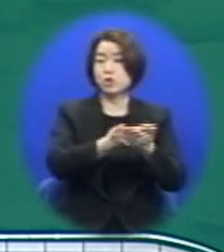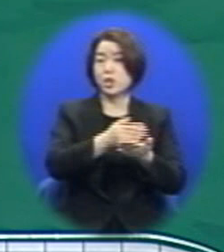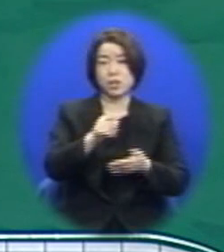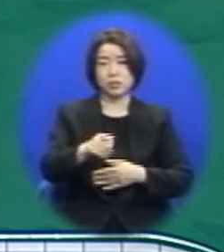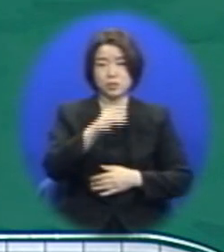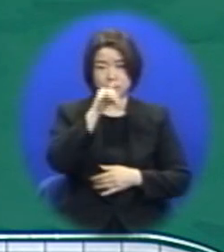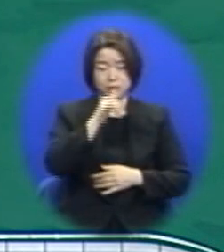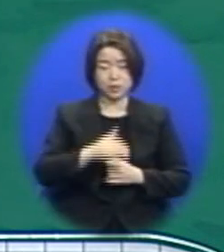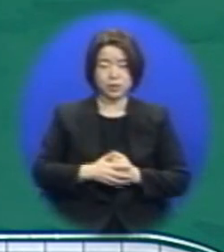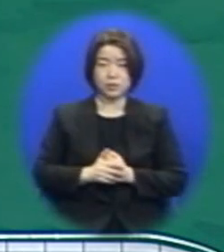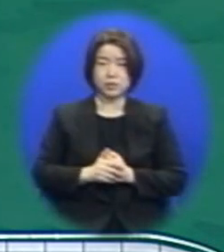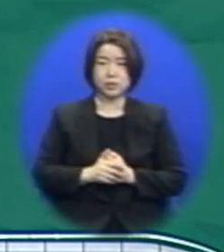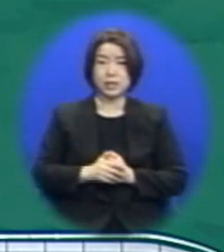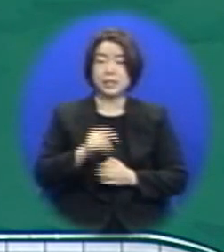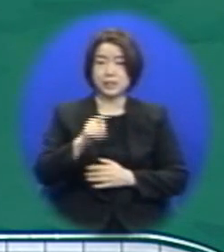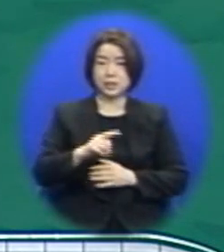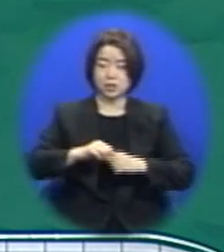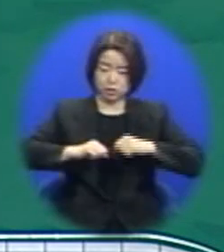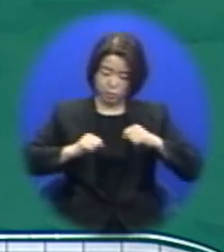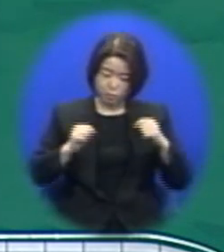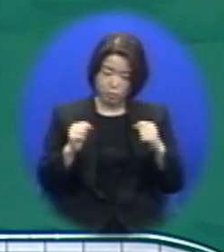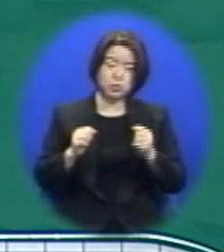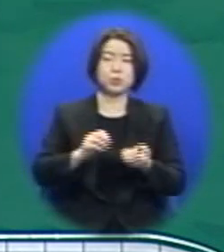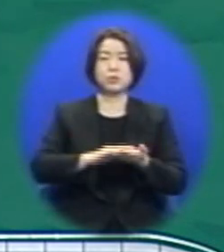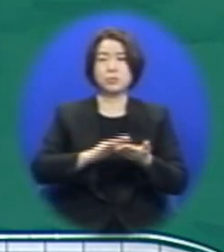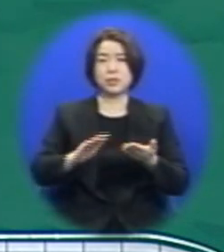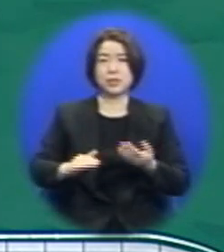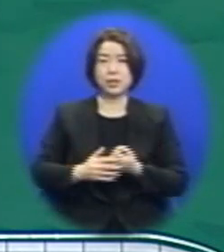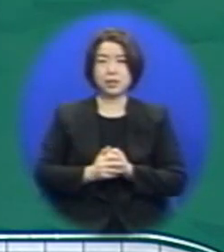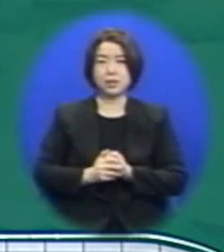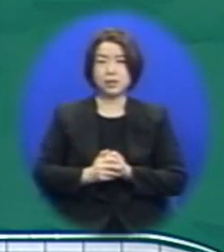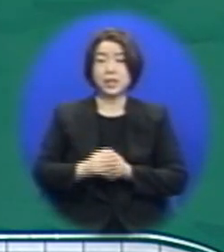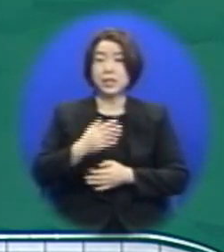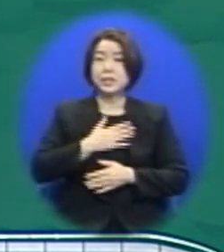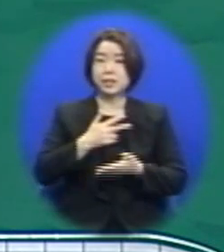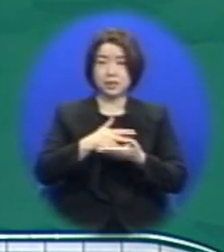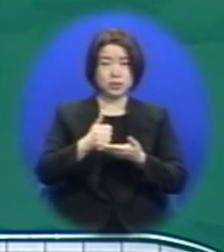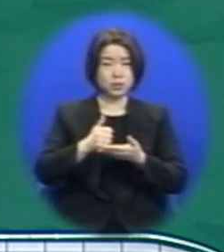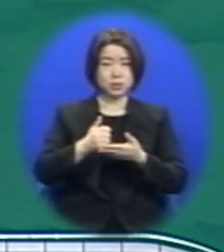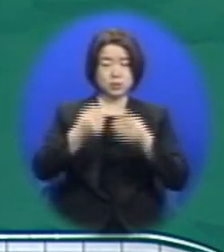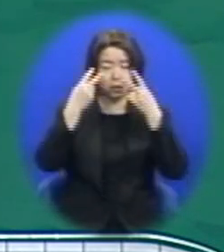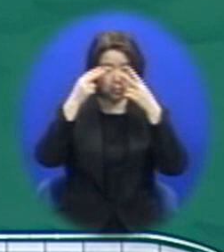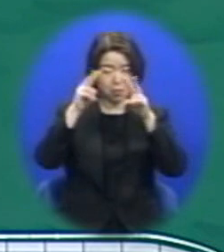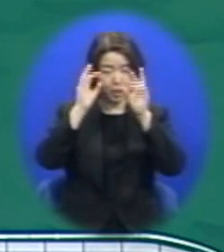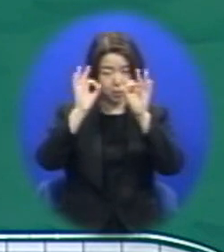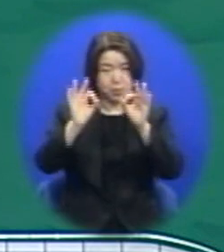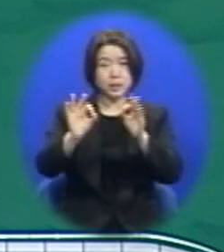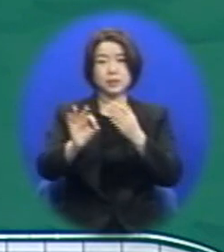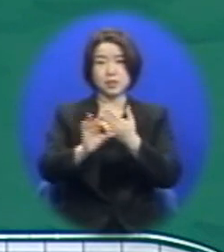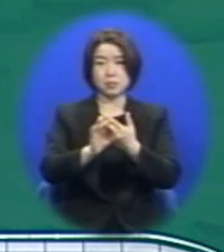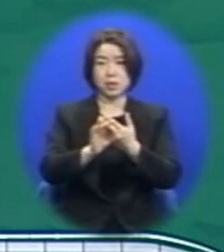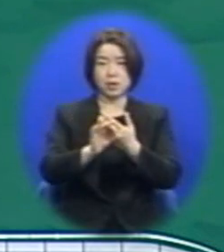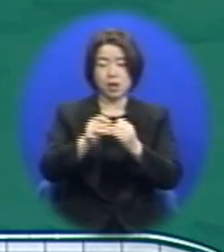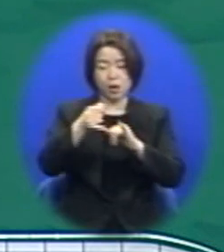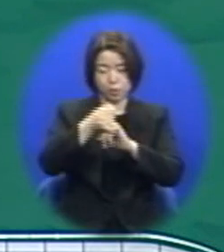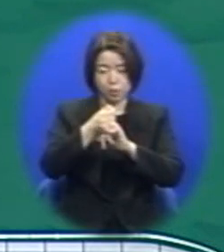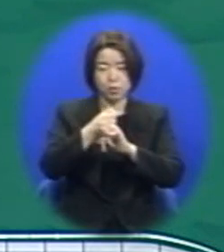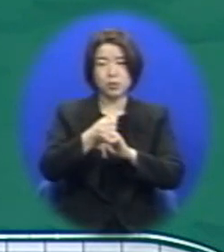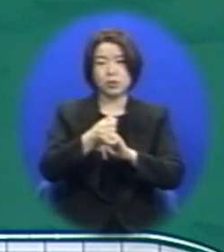있었어요. 그것은 순종이에요. 내가 주님을 바라보았다면 반드시 순종해야 하는